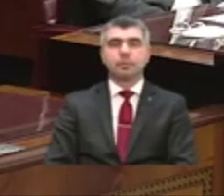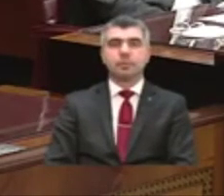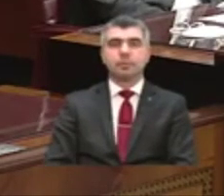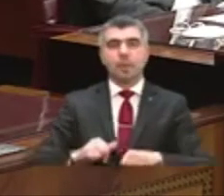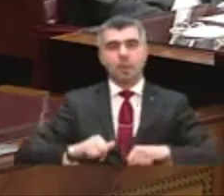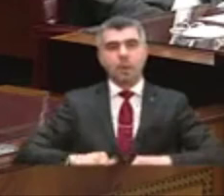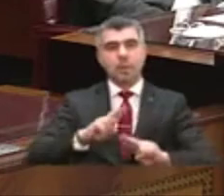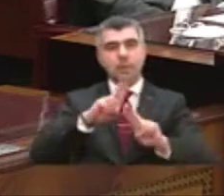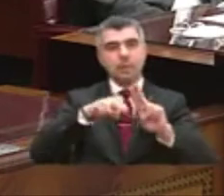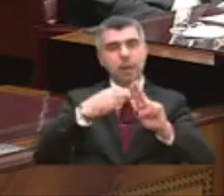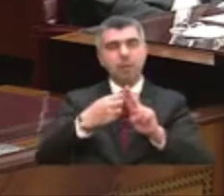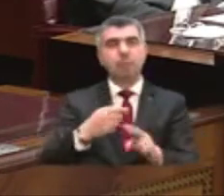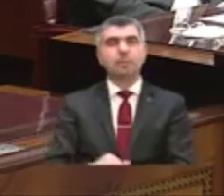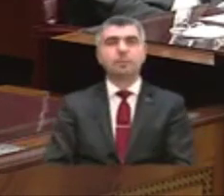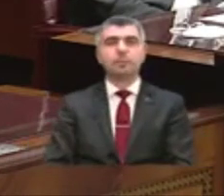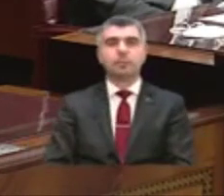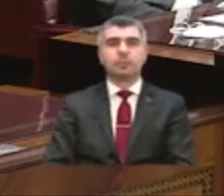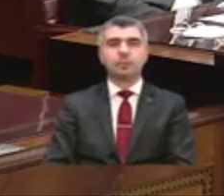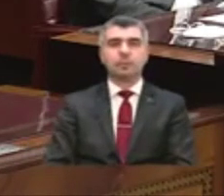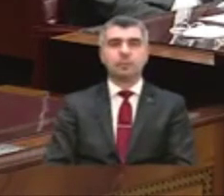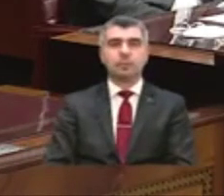الكلمة.